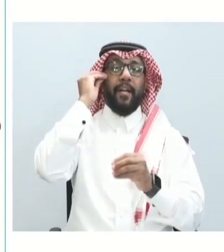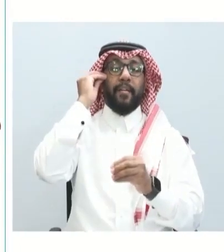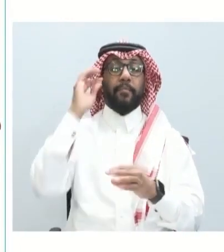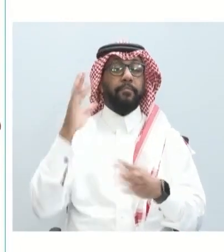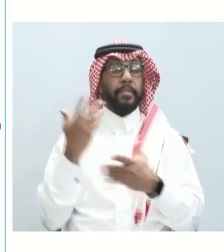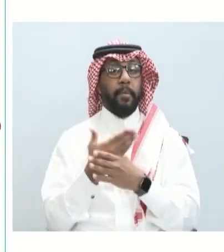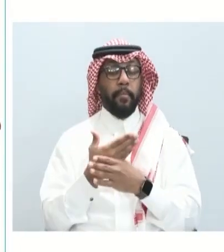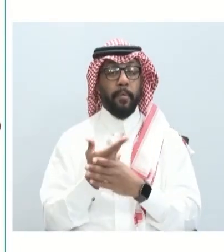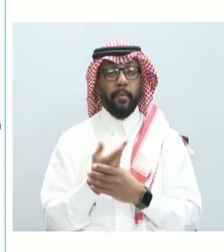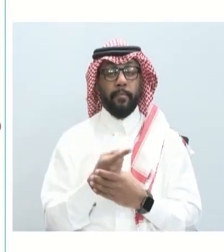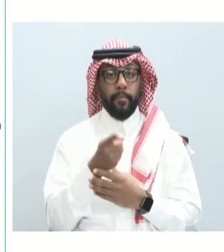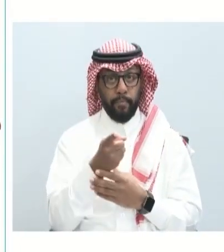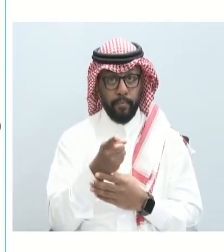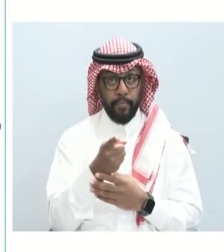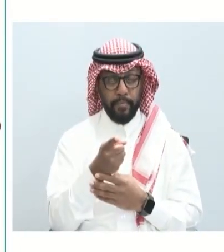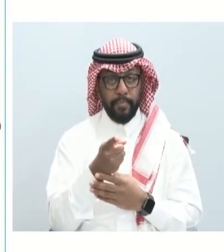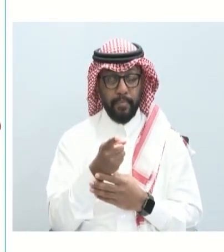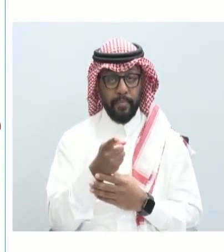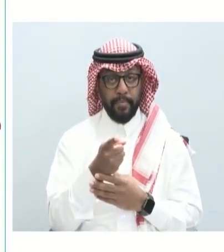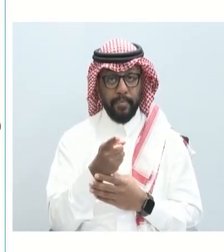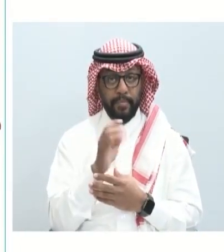من اجاب على هذا السؤال